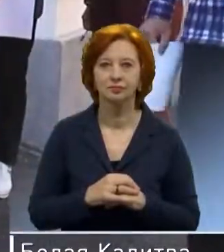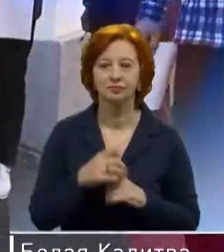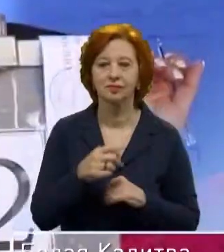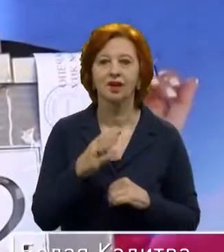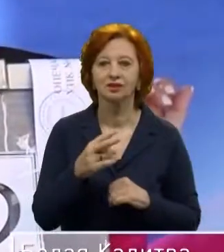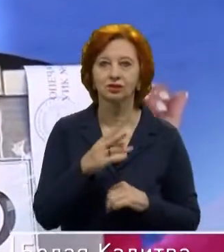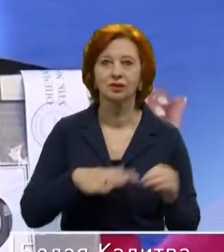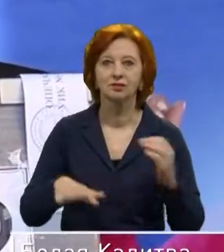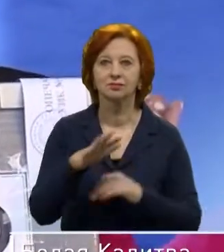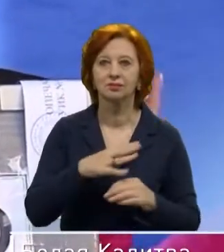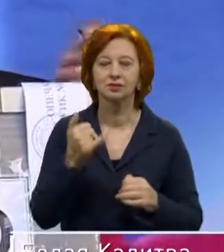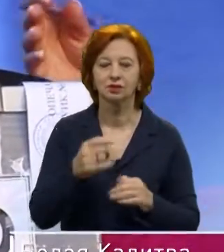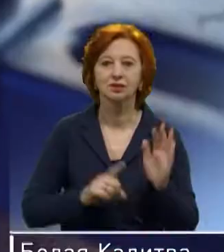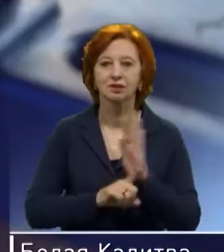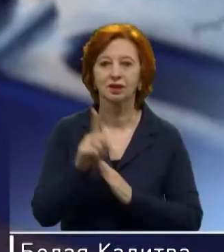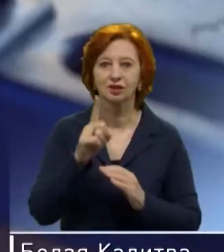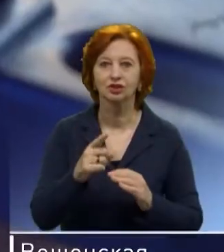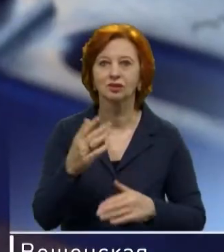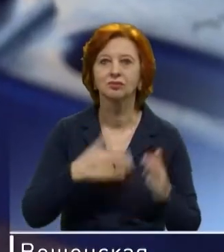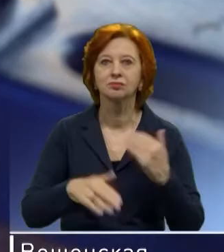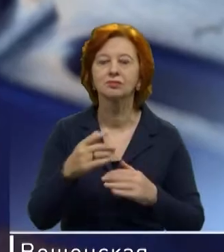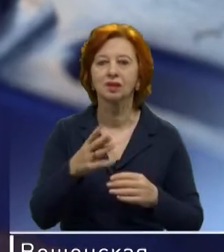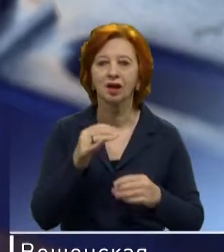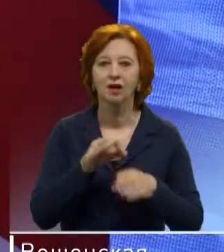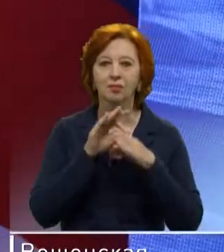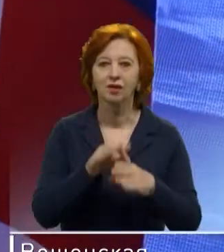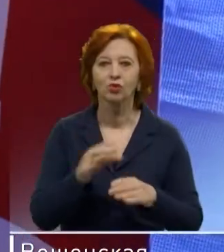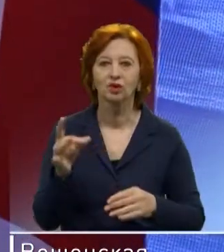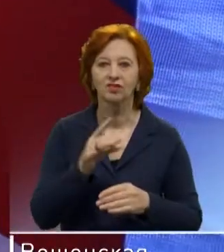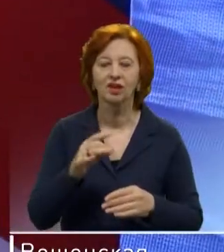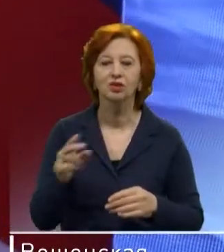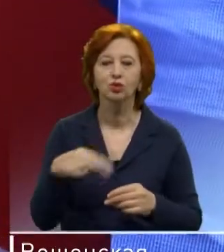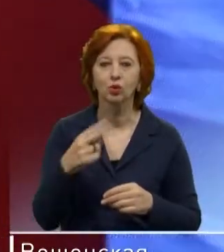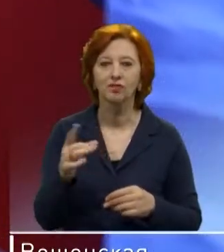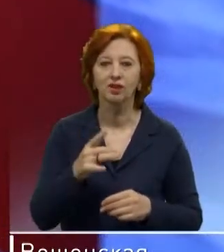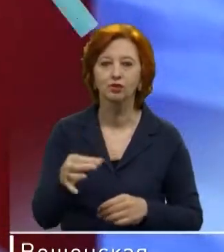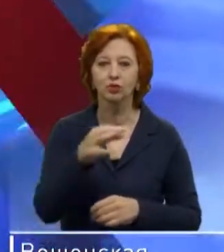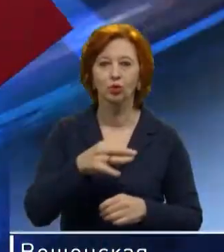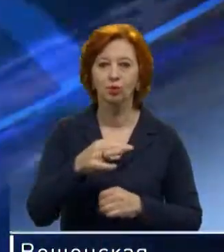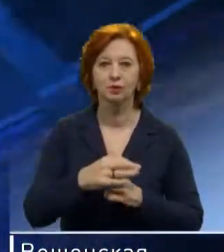Долгожданный выбор ради мира и спокойствия. Как проходит референдум для жителей Донбасса в Ростовской области?